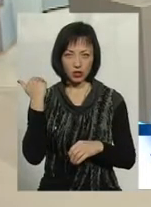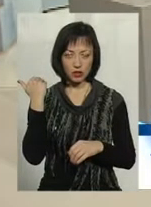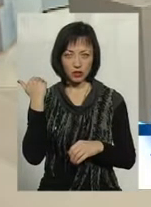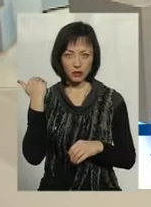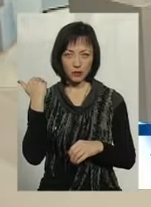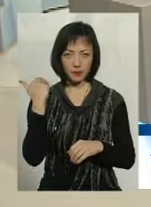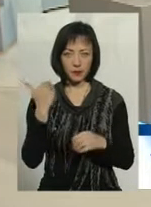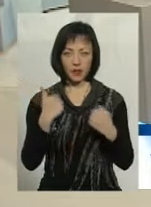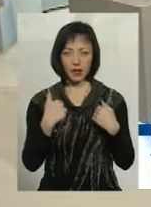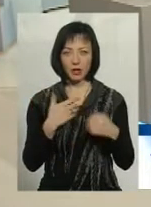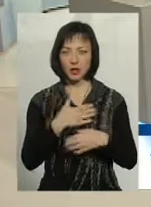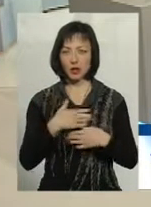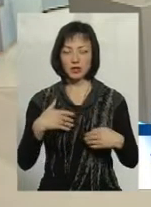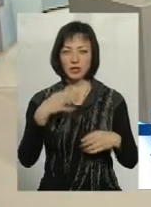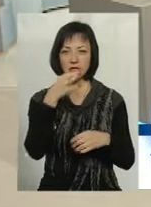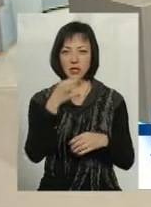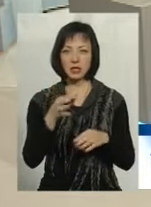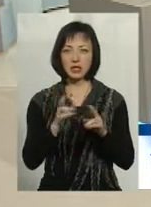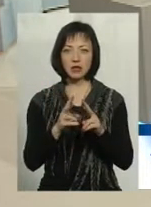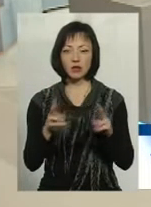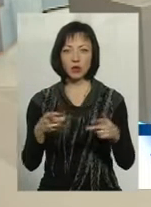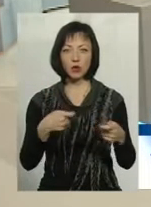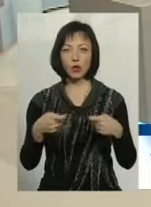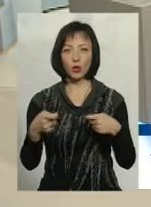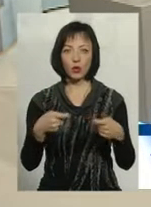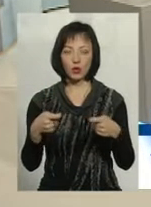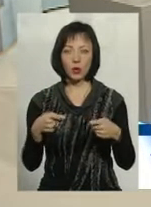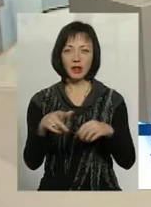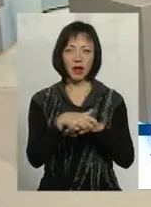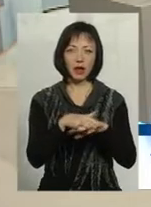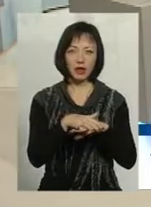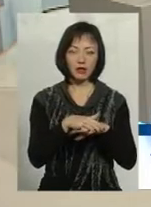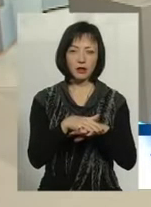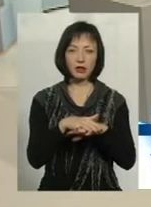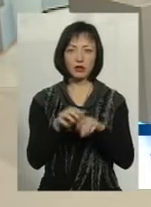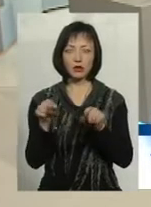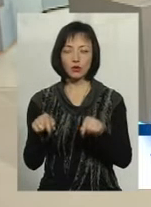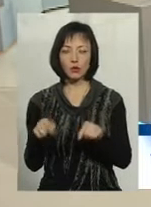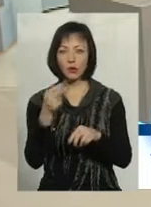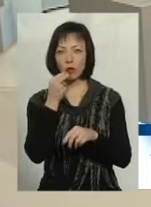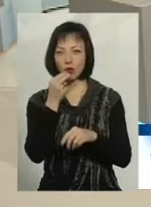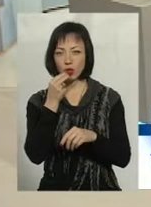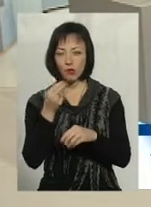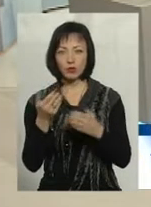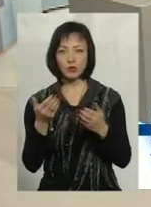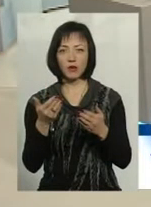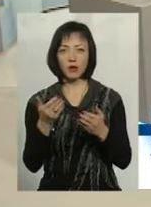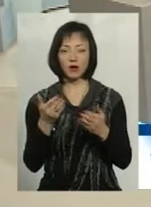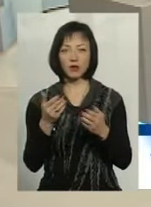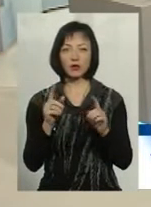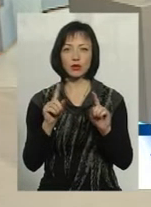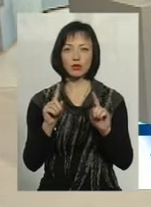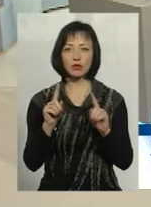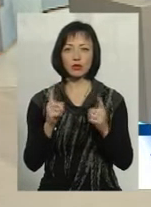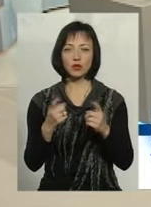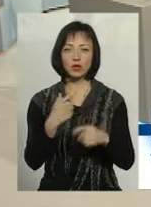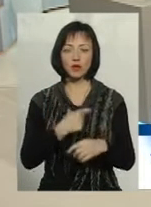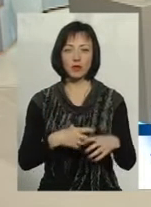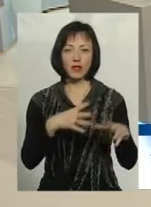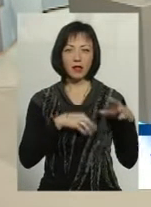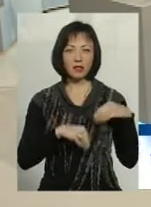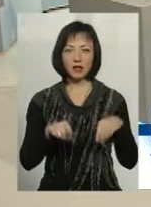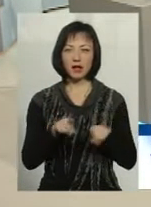гаражних кооперативів, садівних кооперативів. І такі ж випадки можемо назвати дуже багато, які існують сьогодні, як товариства, за рахунок так званих